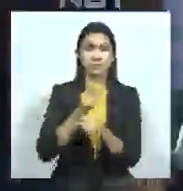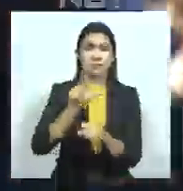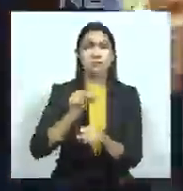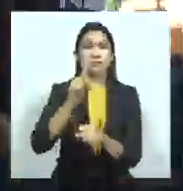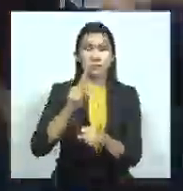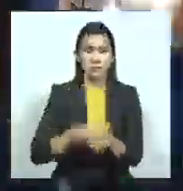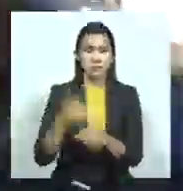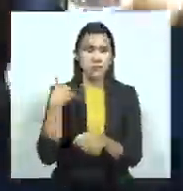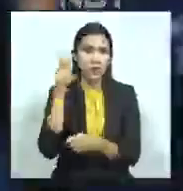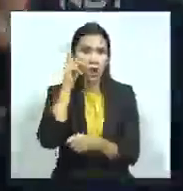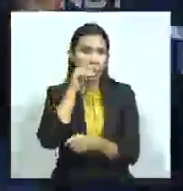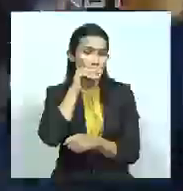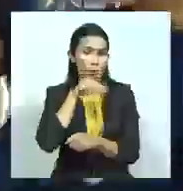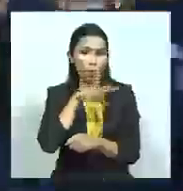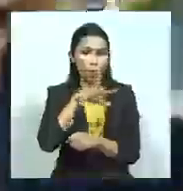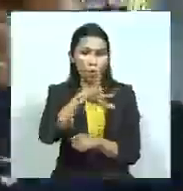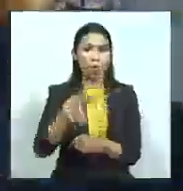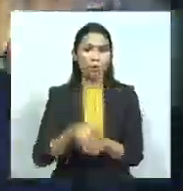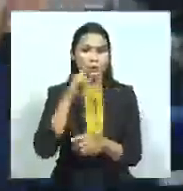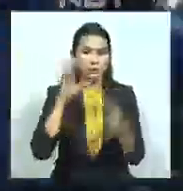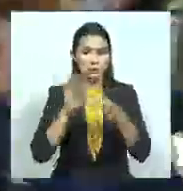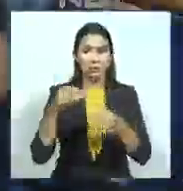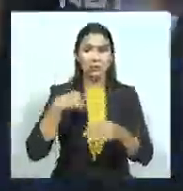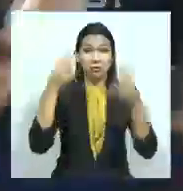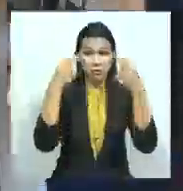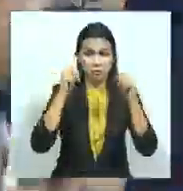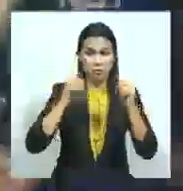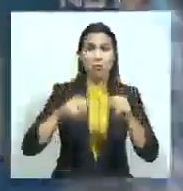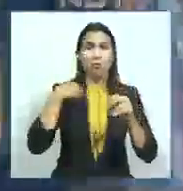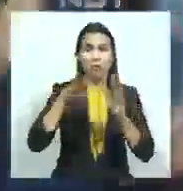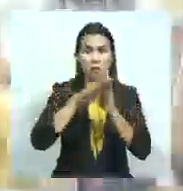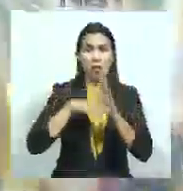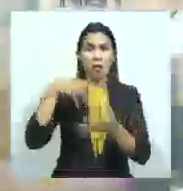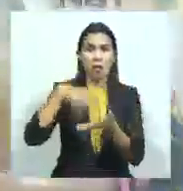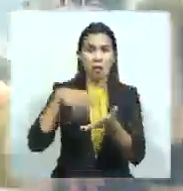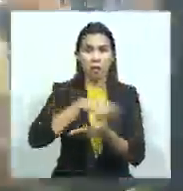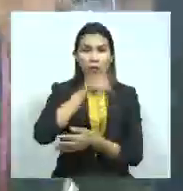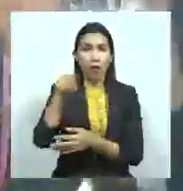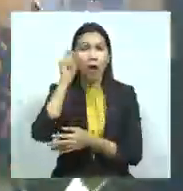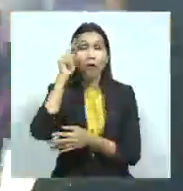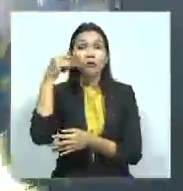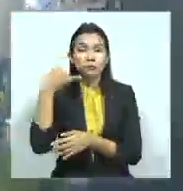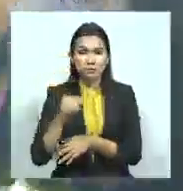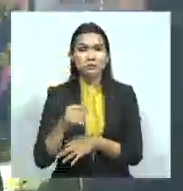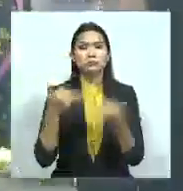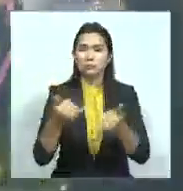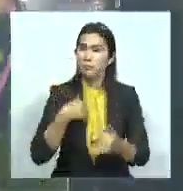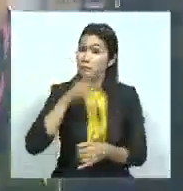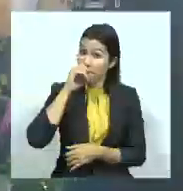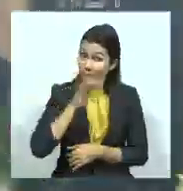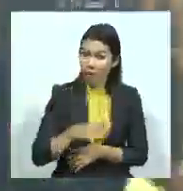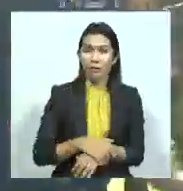กรณีมีการปล่อยข่าวปลอมอ้างคำพูดเรื่องการอภิปรายนายกรัฐมนตรีจนทำให้สังคมเข้าใจผิดโดยวันนี้ท่าน